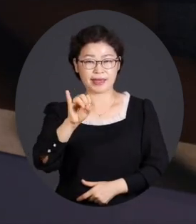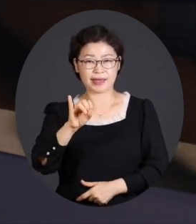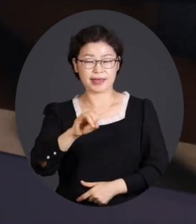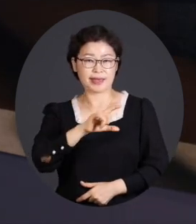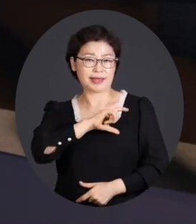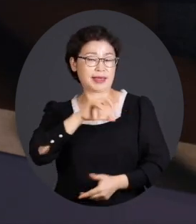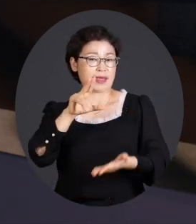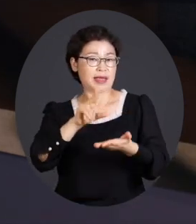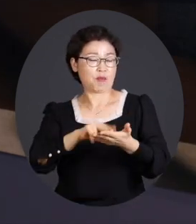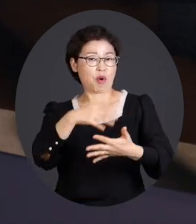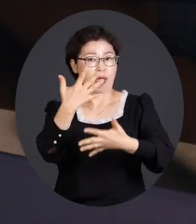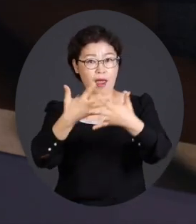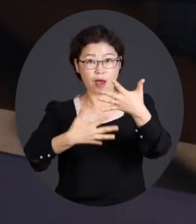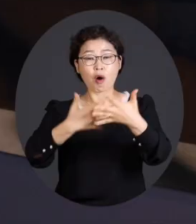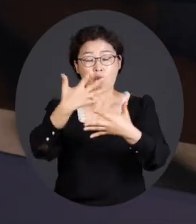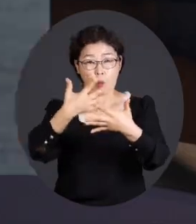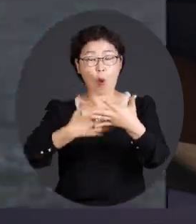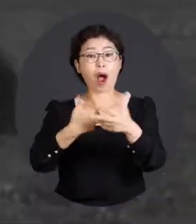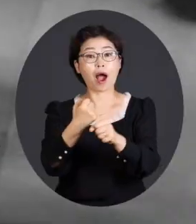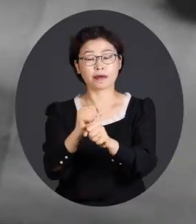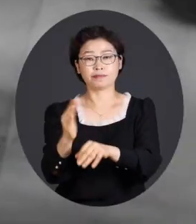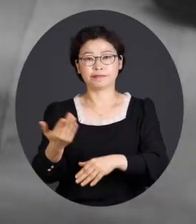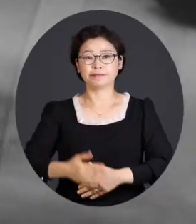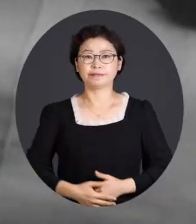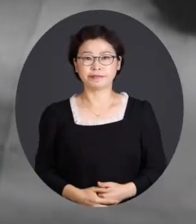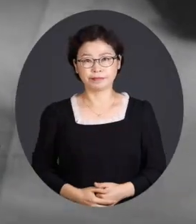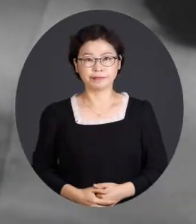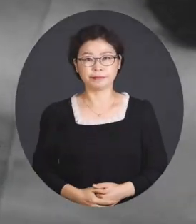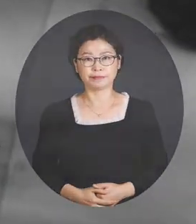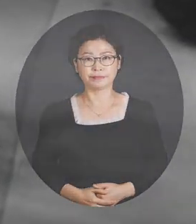제목의 무성 영화를 남깁니다.